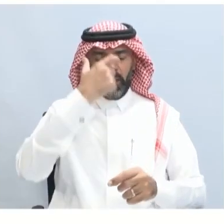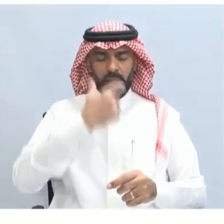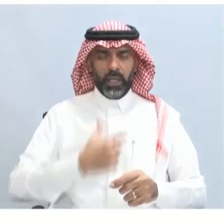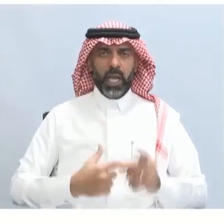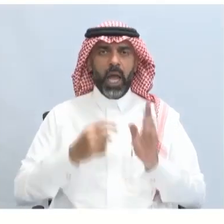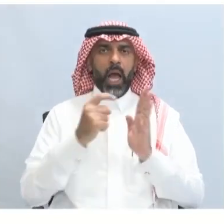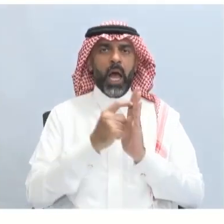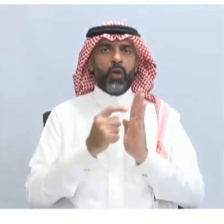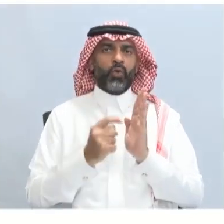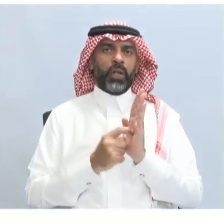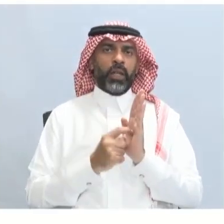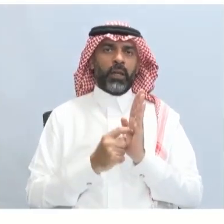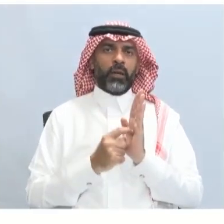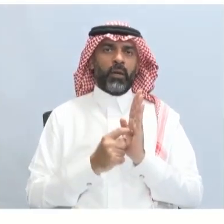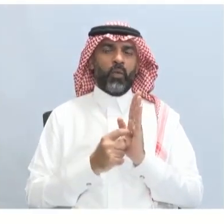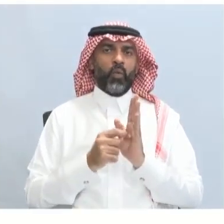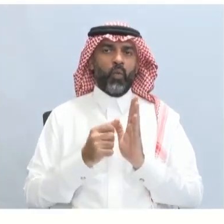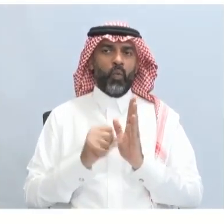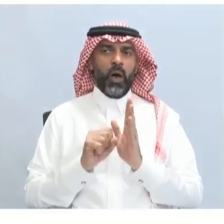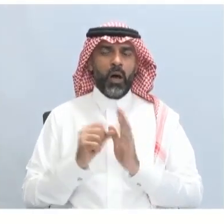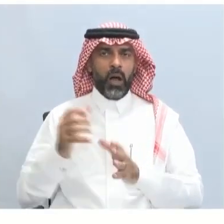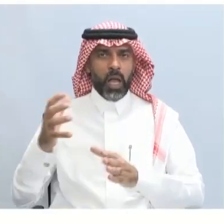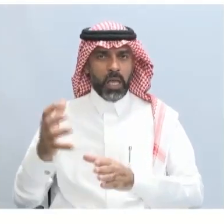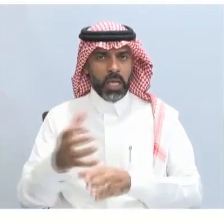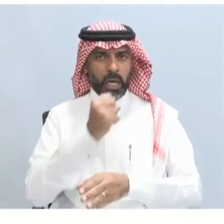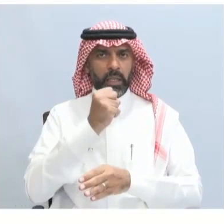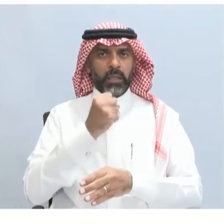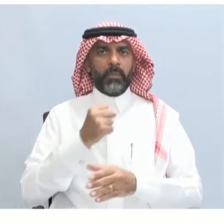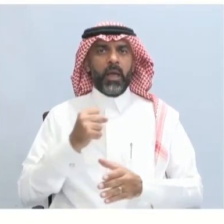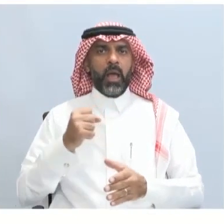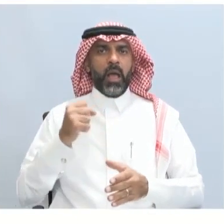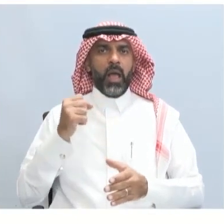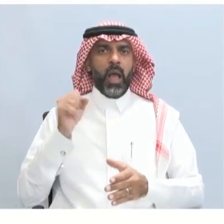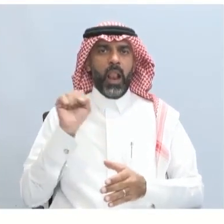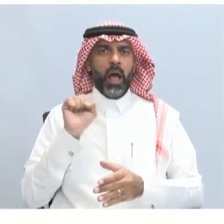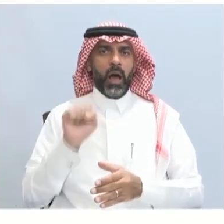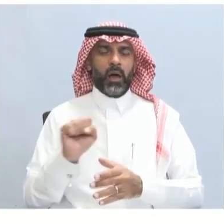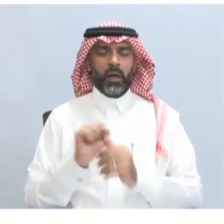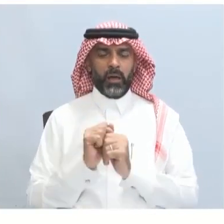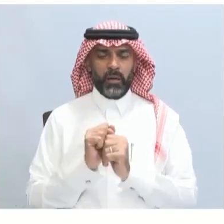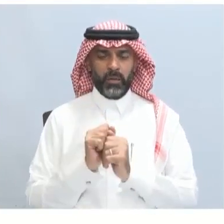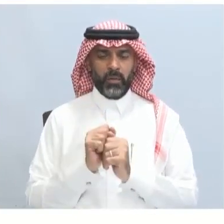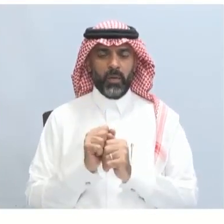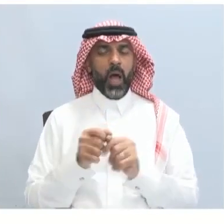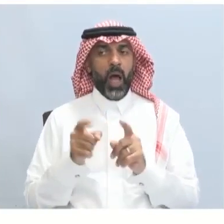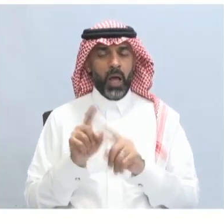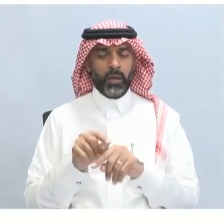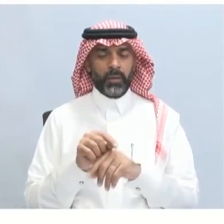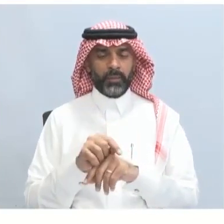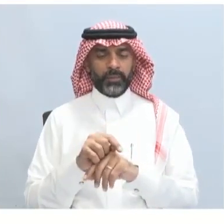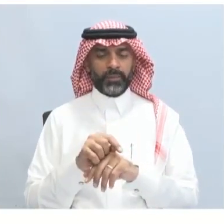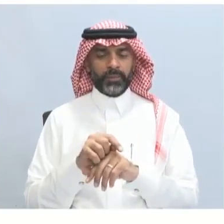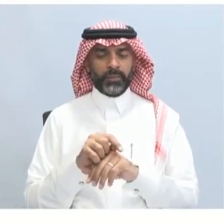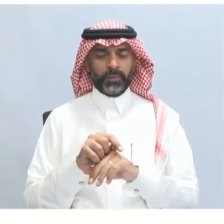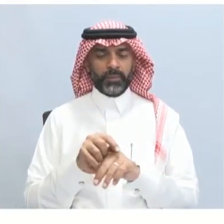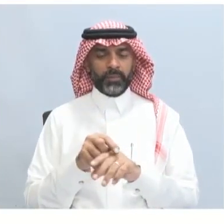القانونيه ويكتسب ماذا الحقوق يكتسب الحق ايضا يتحمل هناك التزامات